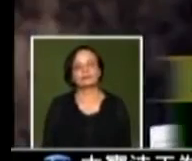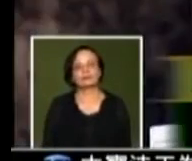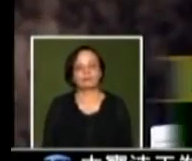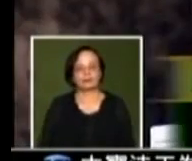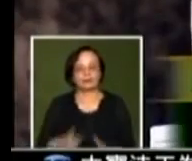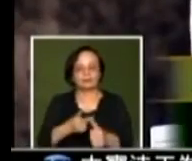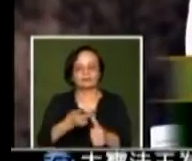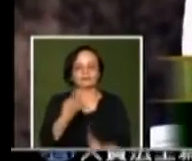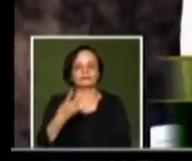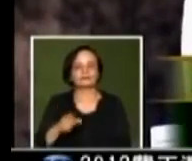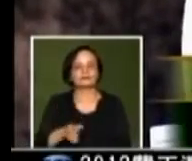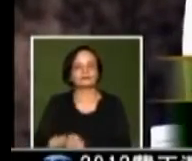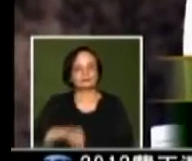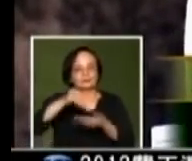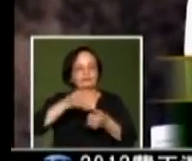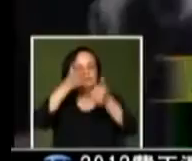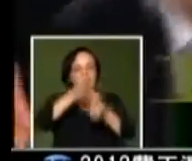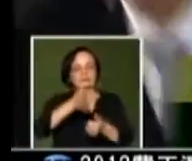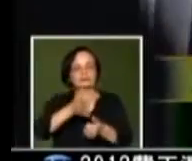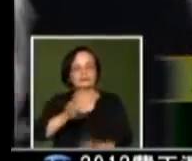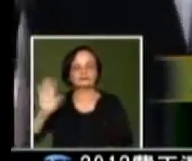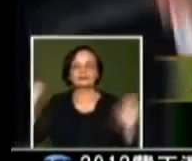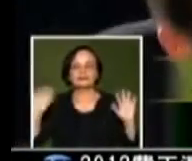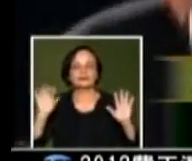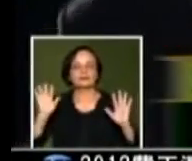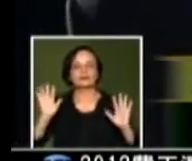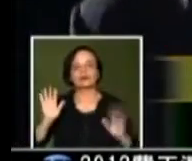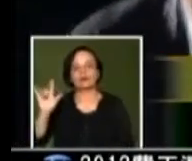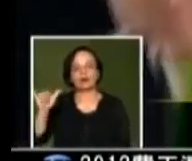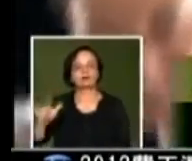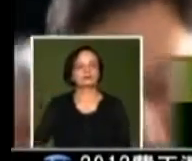好，第二位提问的教师是童振源教授。